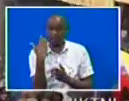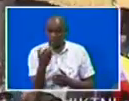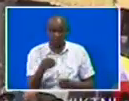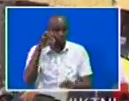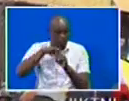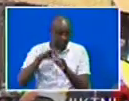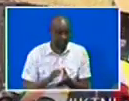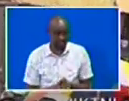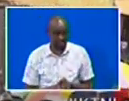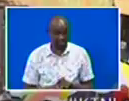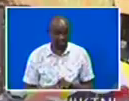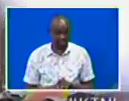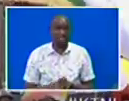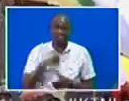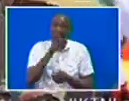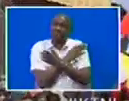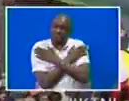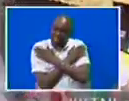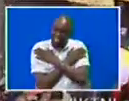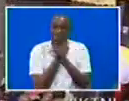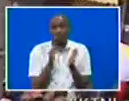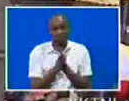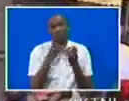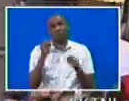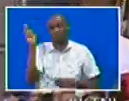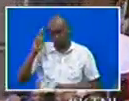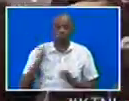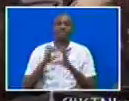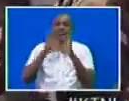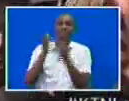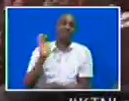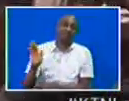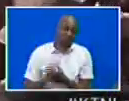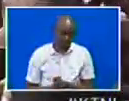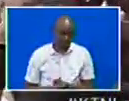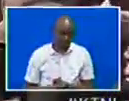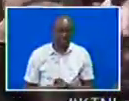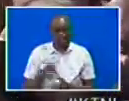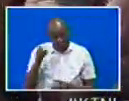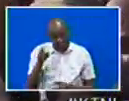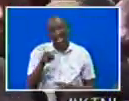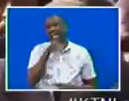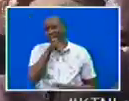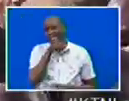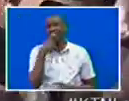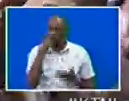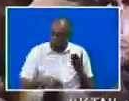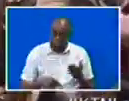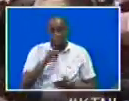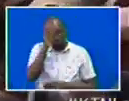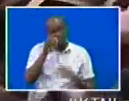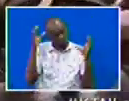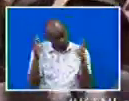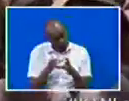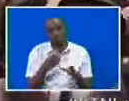kura ni marafiki wa Uhuru na jamii yake. Kinara huyo Raila Odinga amesitiza kuwa Jubilee